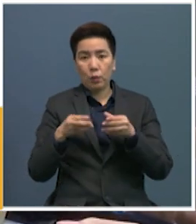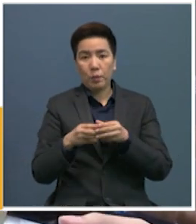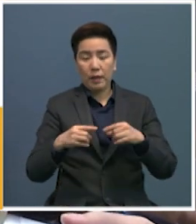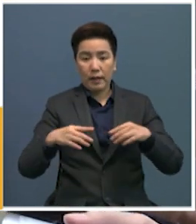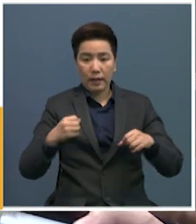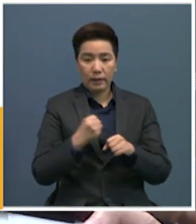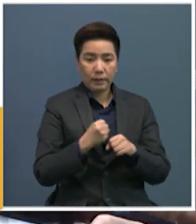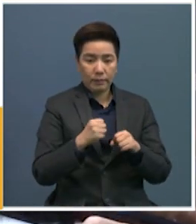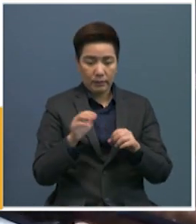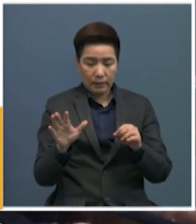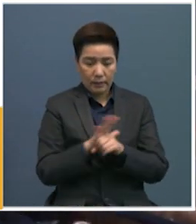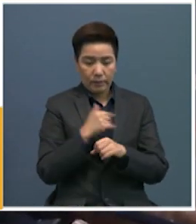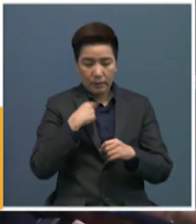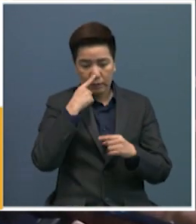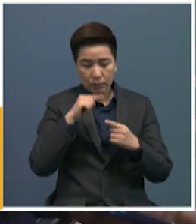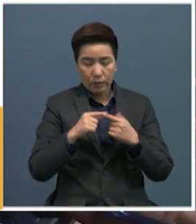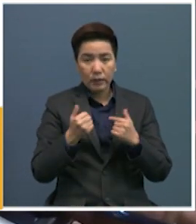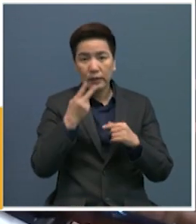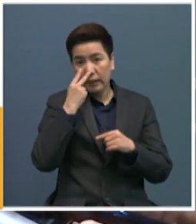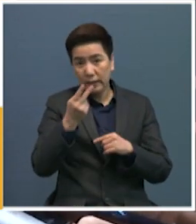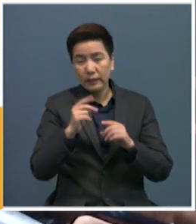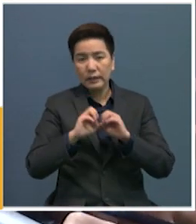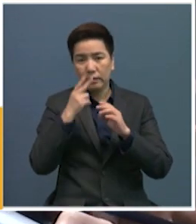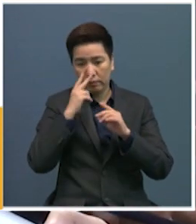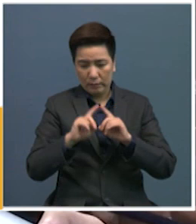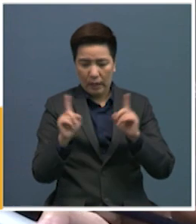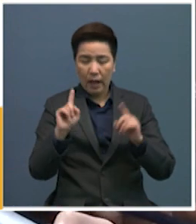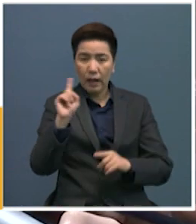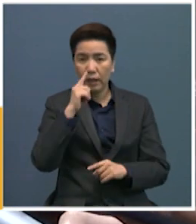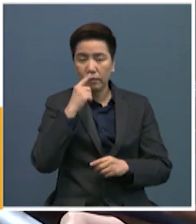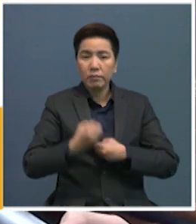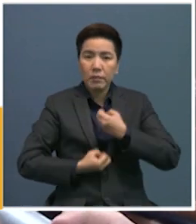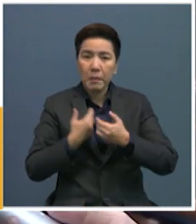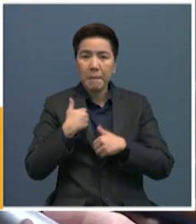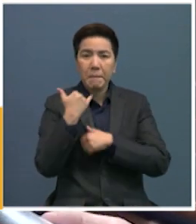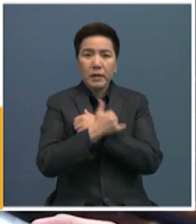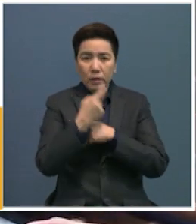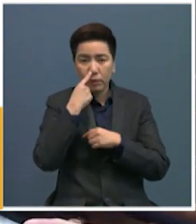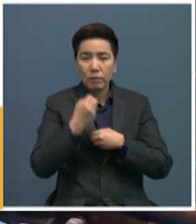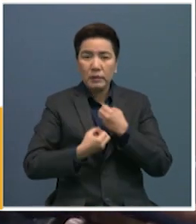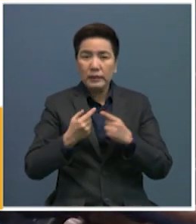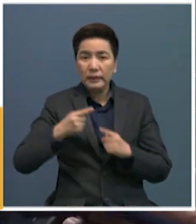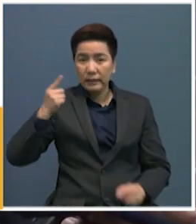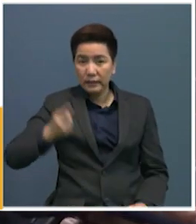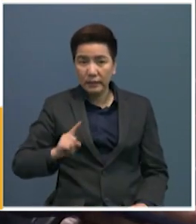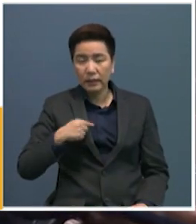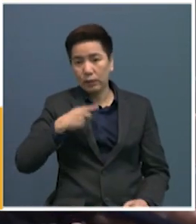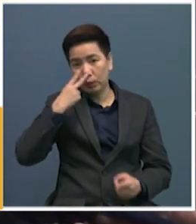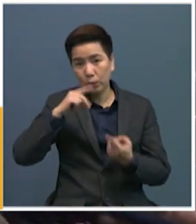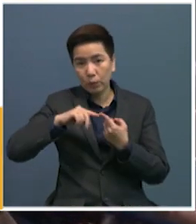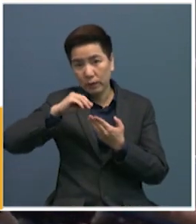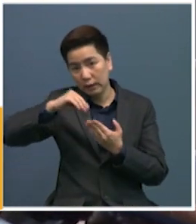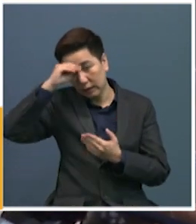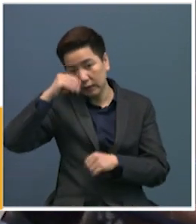เต็มที่สุดความสามารถแล้วแหละผลที่ออกมานั้นก็เห็นอยู่ว่าต่างกันยังไงสะท้อนปัญหาประเทศจริงไหมไม่ว่าจะเป็นเรื่องการศึกษา